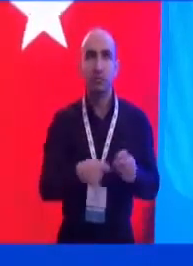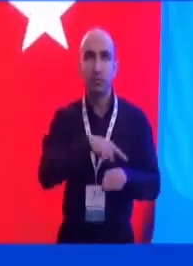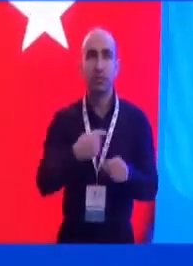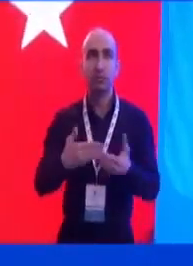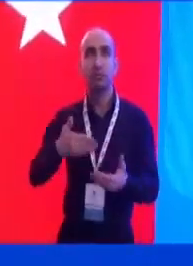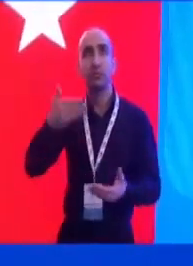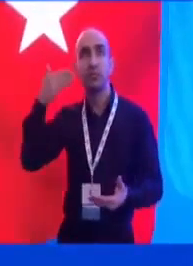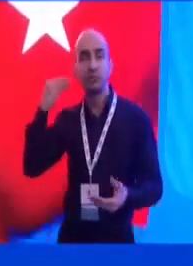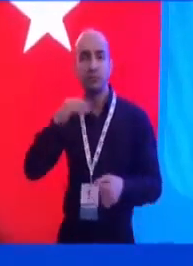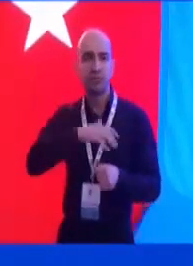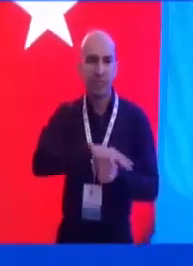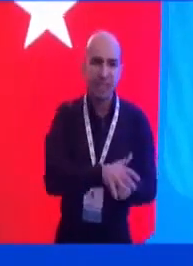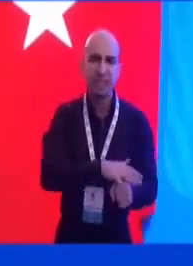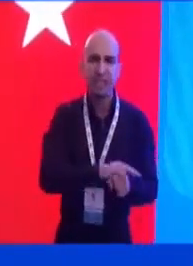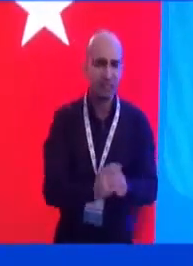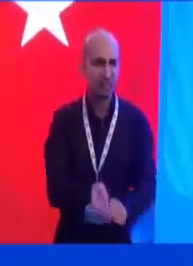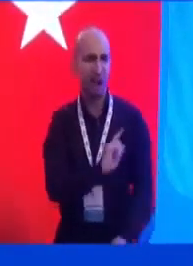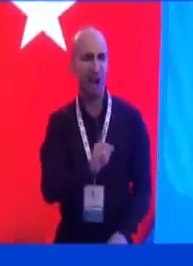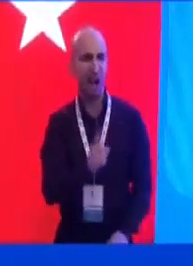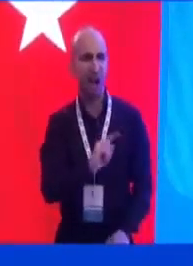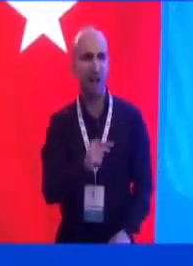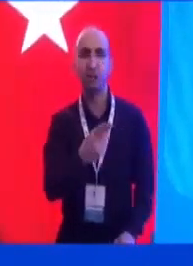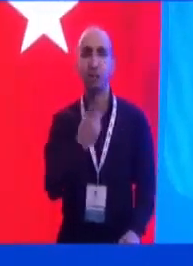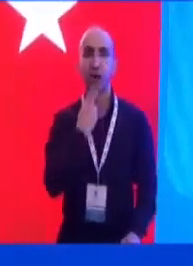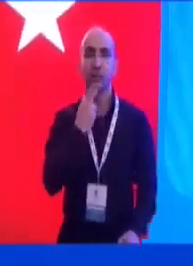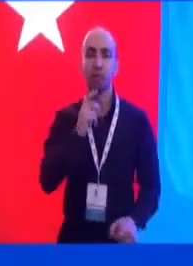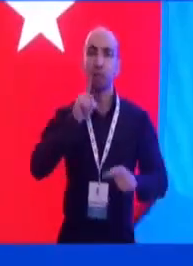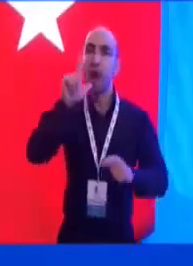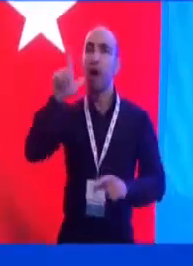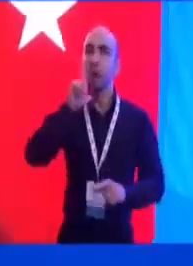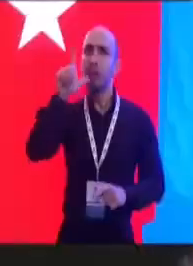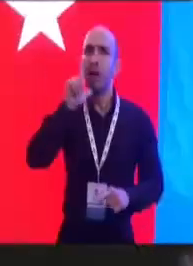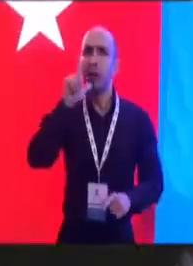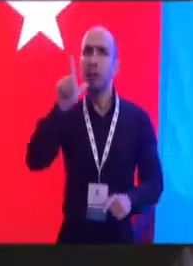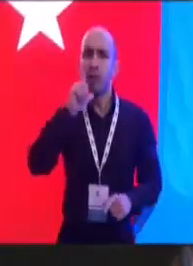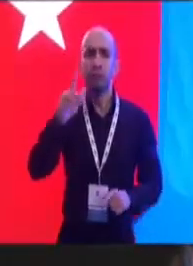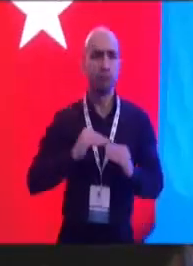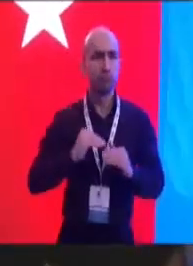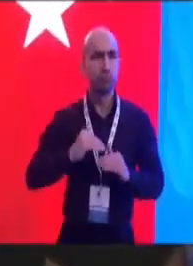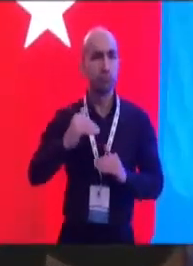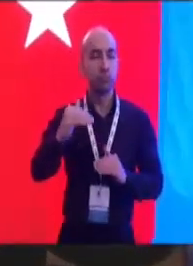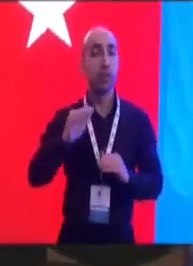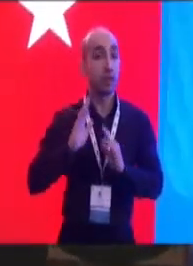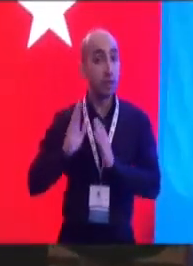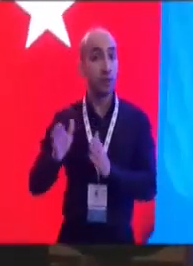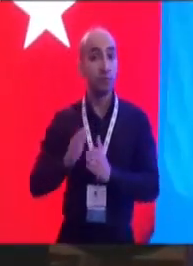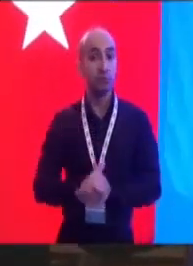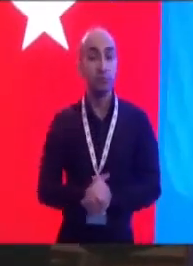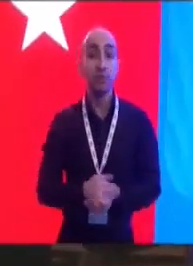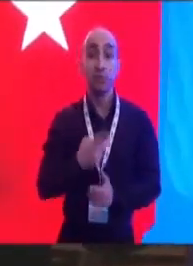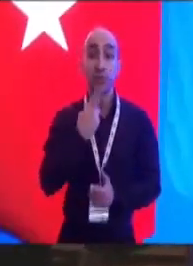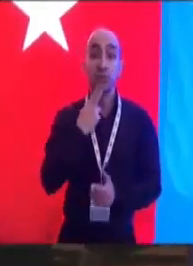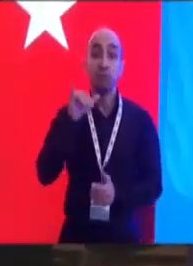baskılara, itirazlara rağmen kadınlar seslerini yükseltmeye devam etmişlerdi. Ve kadın hakları için